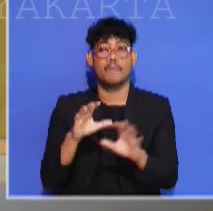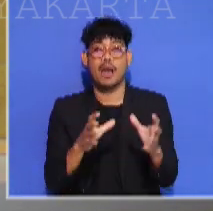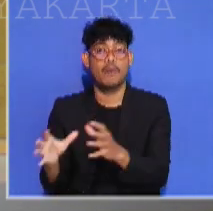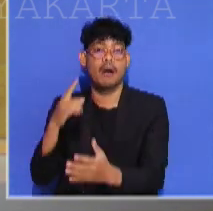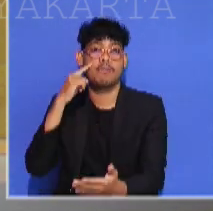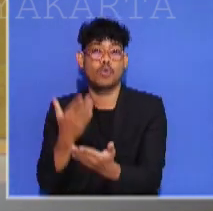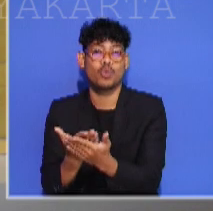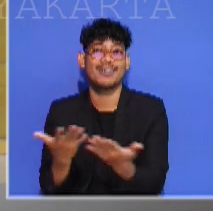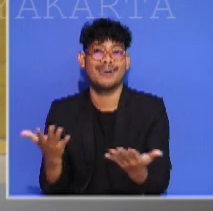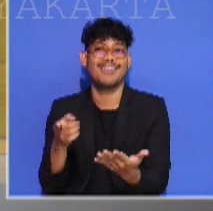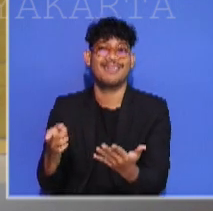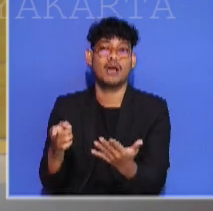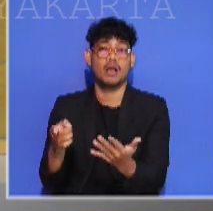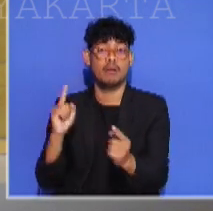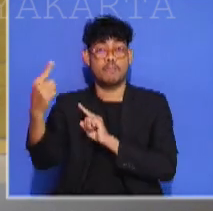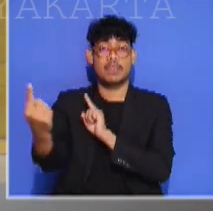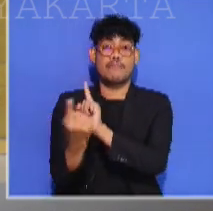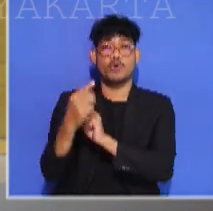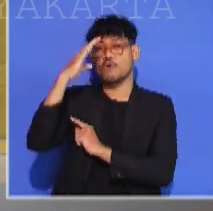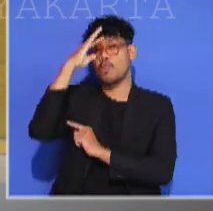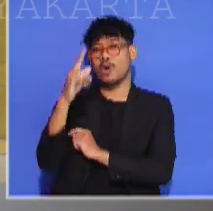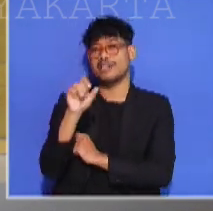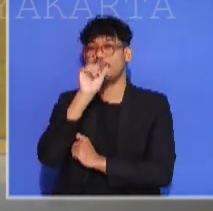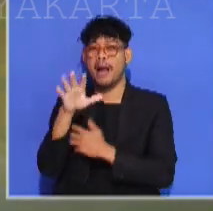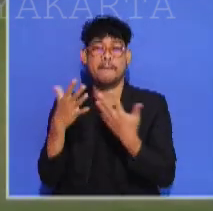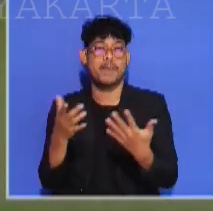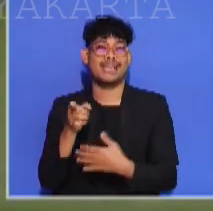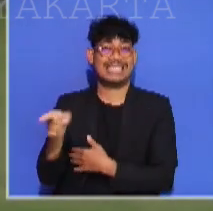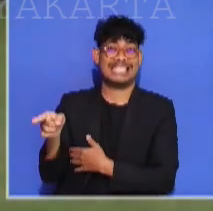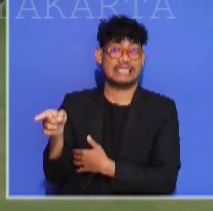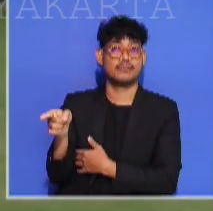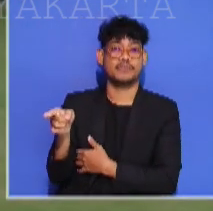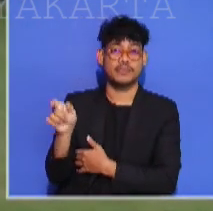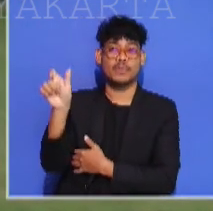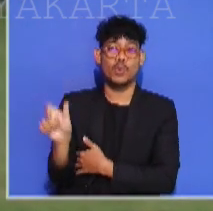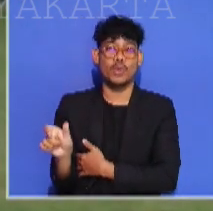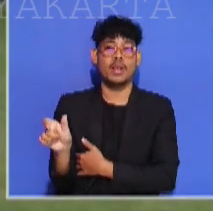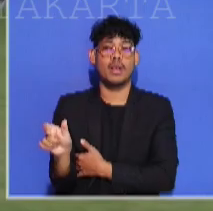depan aparat, pelaku mengaku melakukan aksinya lantaran terlilit hutang.